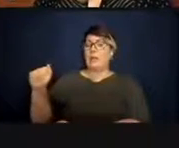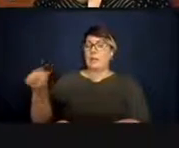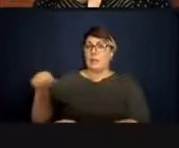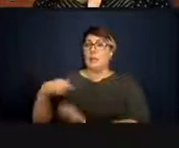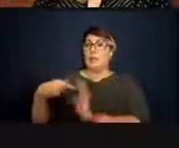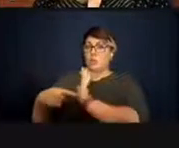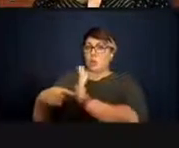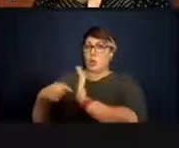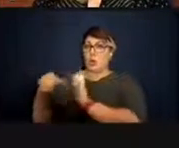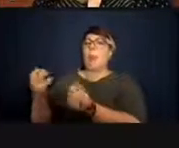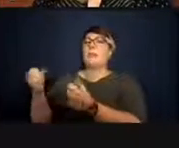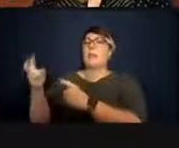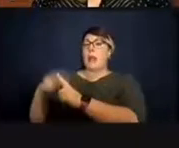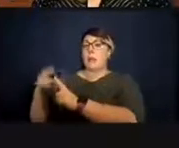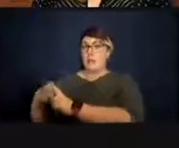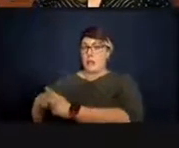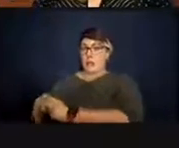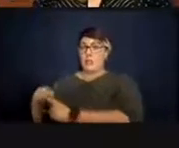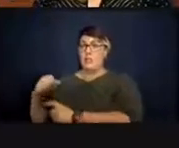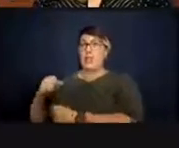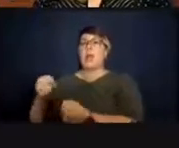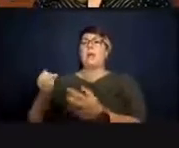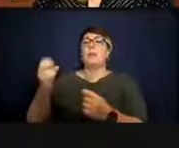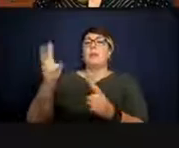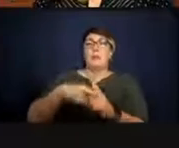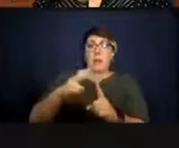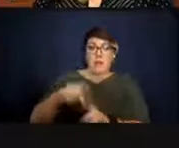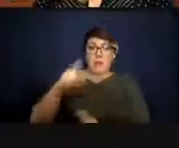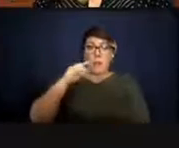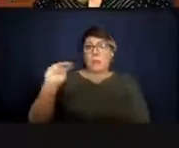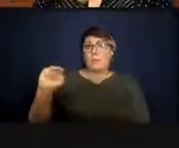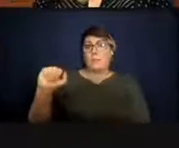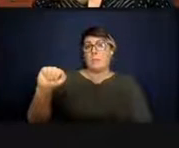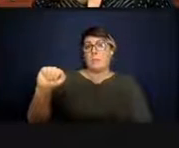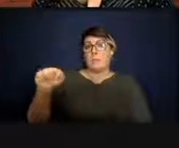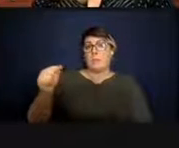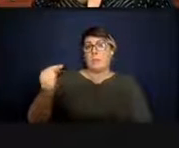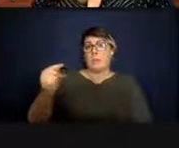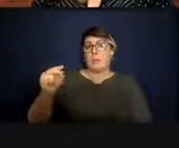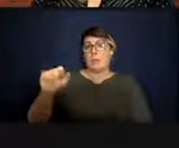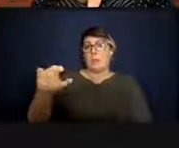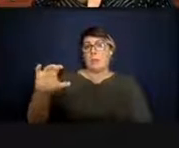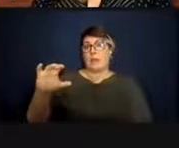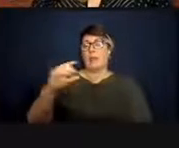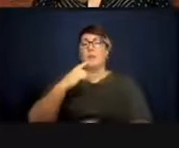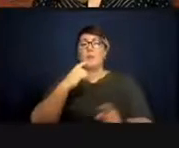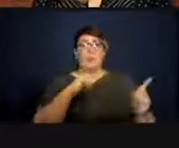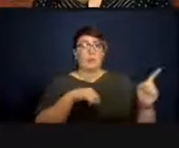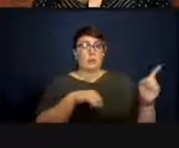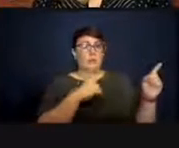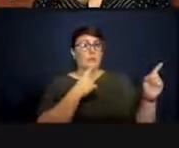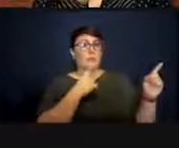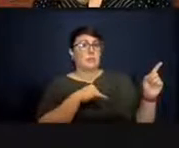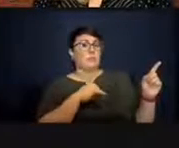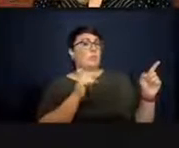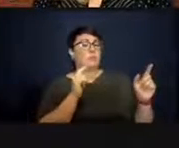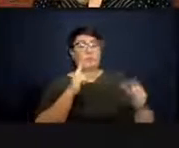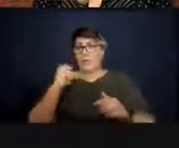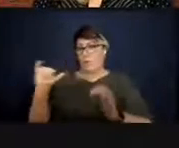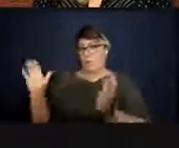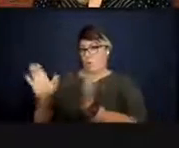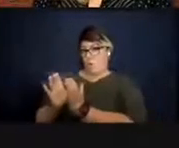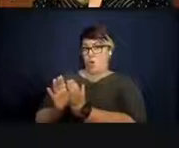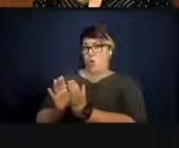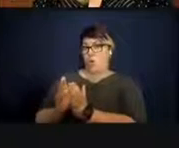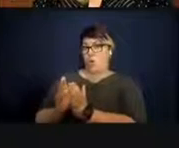لنا البيانات مثلا هذا هو عدد الأشخاص الذين سيدخلون إلى هذه البرامج ماجنت، وبالنسبة للأشخاص الذين هم